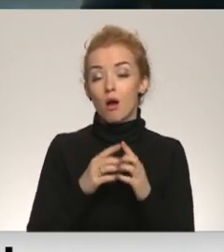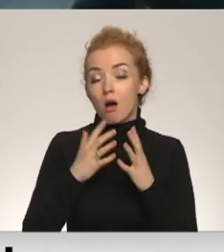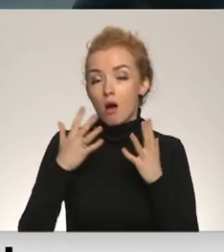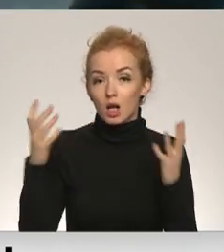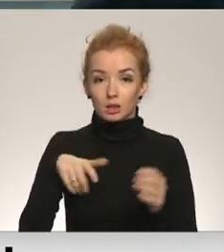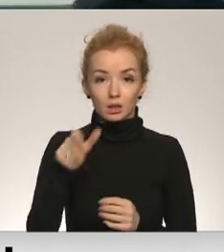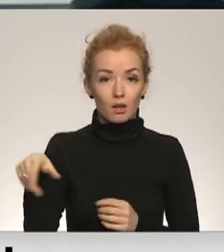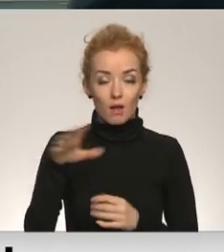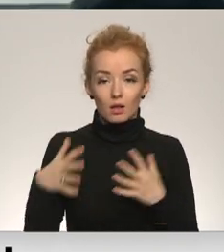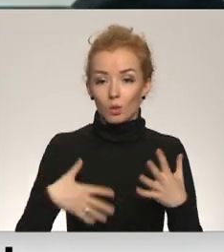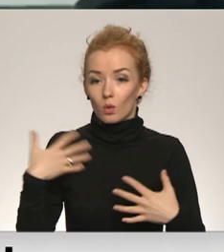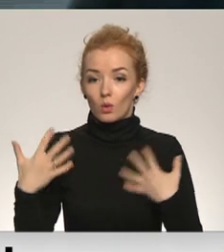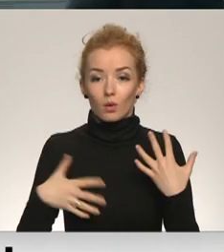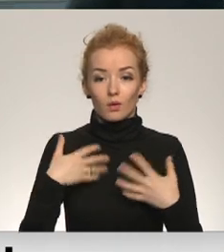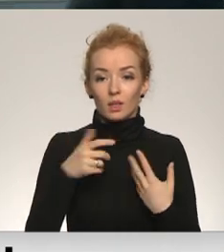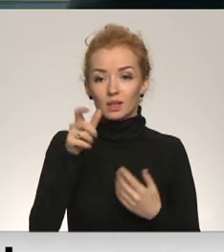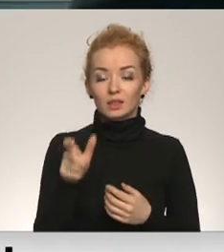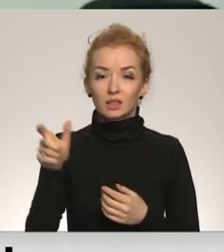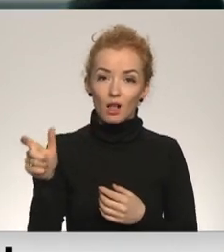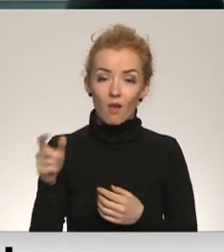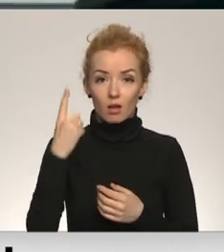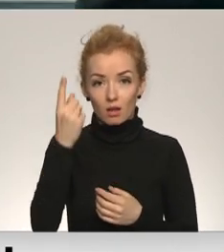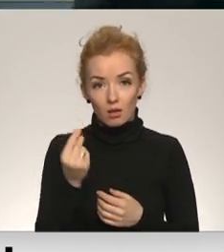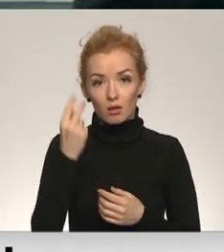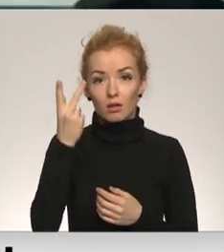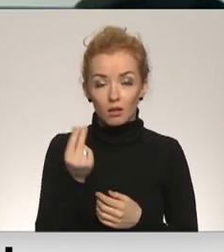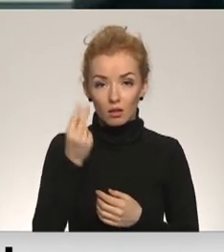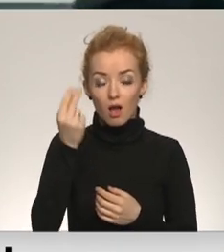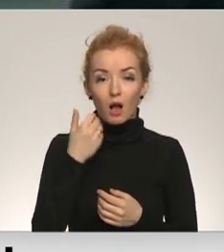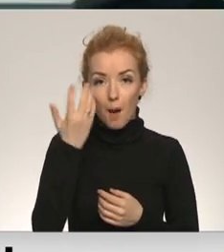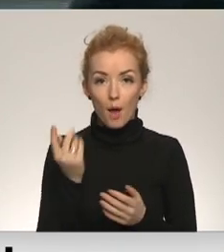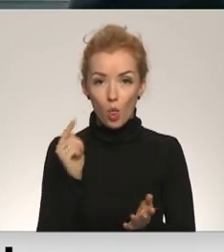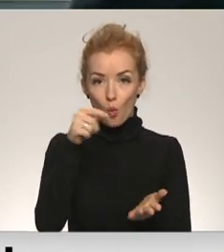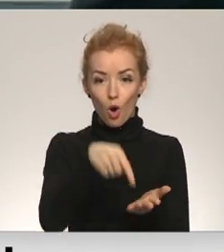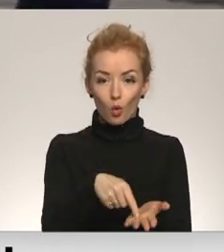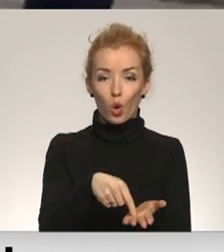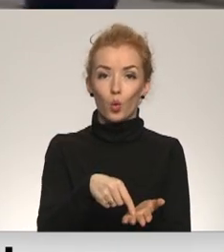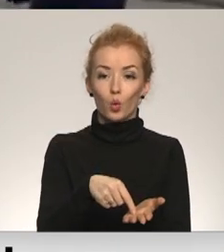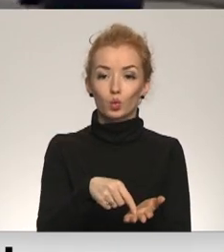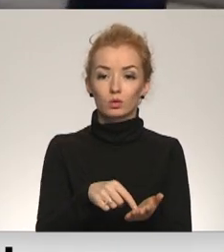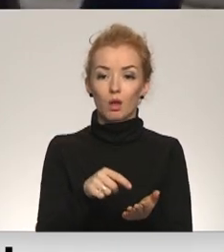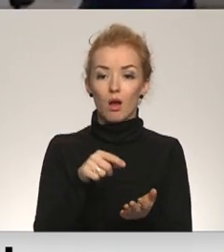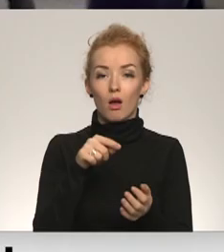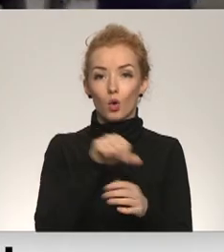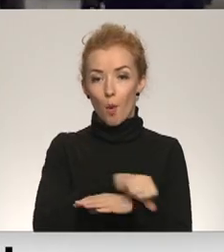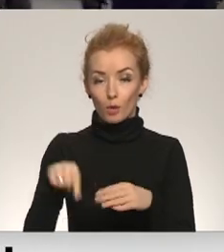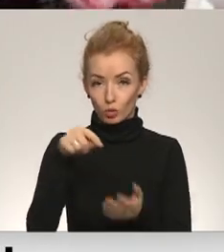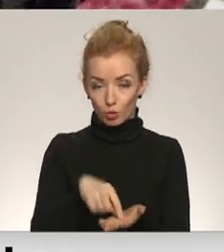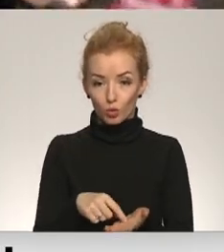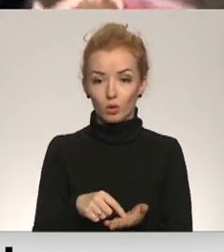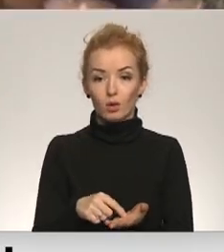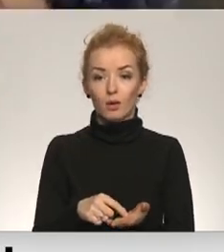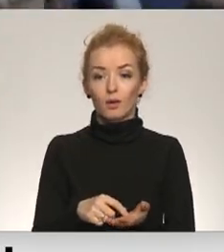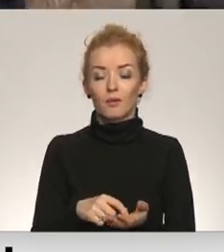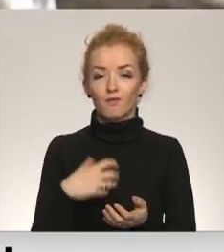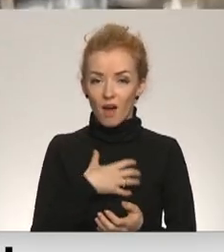izmisuši, cilvēkiem paiet dienas, kamēr viņi nokļūst līdz vispār kontrolpunktam. Ir vaiprāts, ir jābrauc,